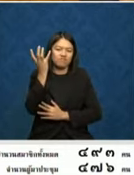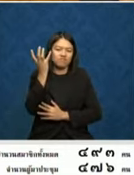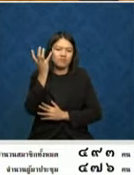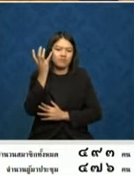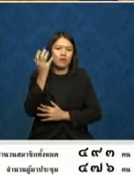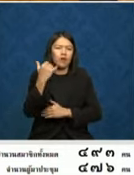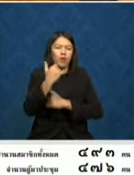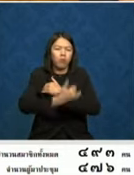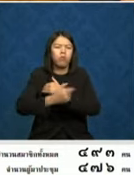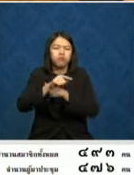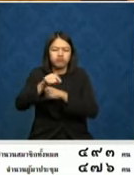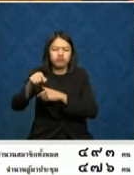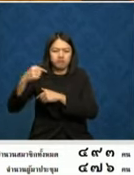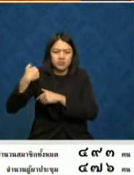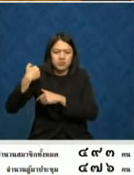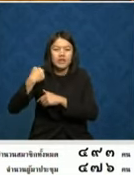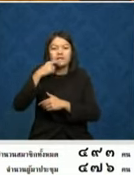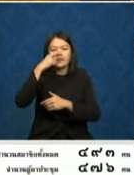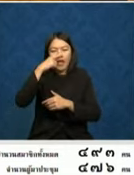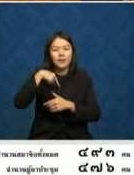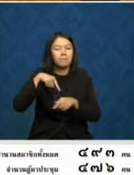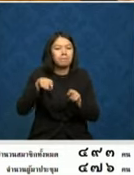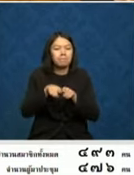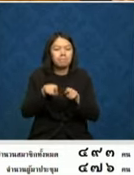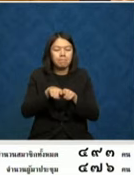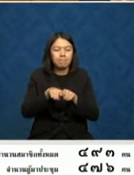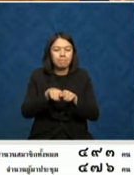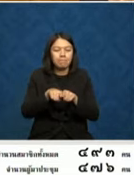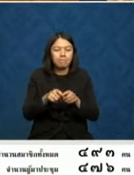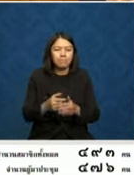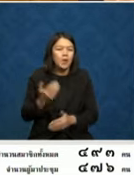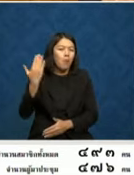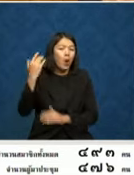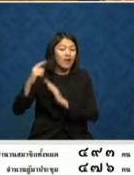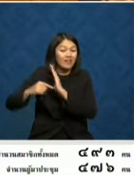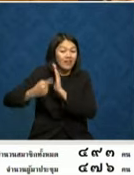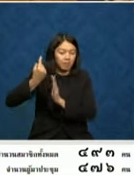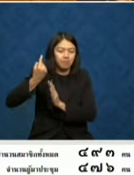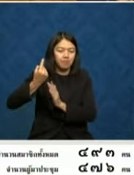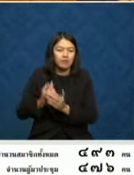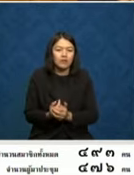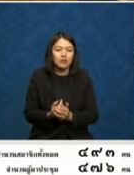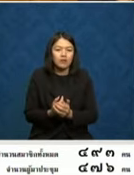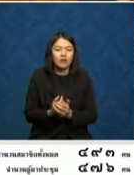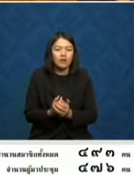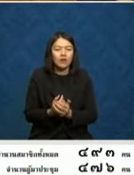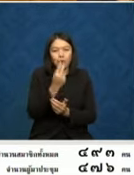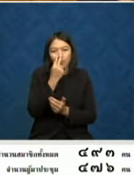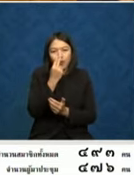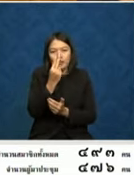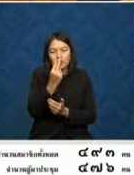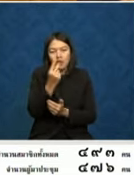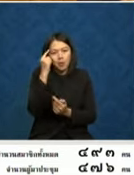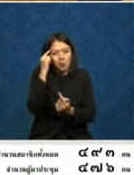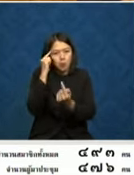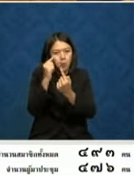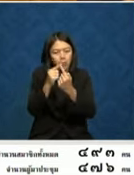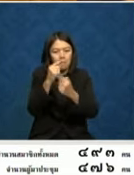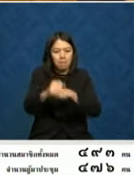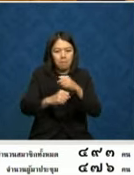ายๆประเทศก็ใช้กันประเทศไทยเองก็ไม่แตกต่างในช่วงต้นนะครับโดยที่เรามีผลสัมฤทธิ์ที่ชัดเจนครับเราตั้งเป้าว่า